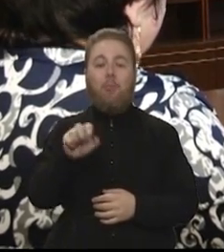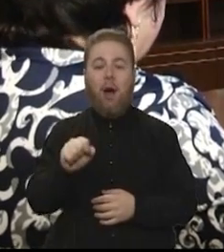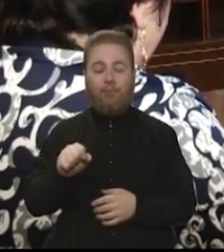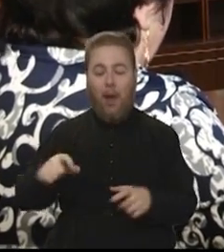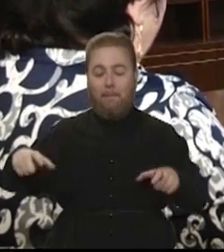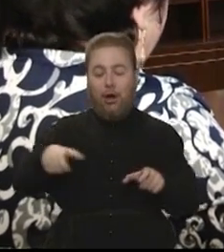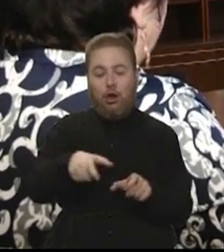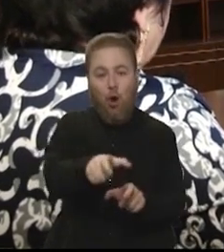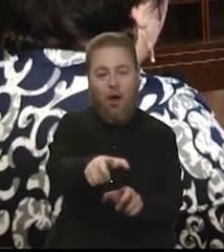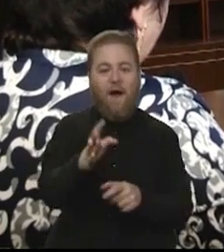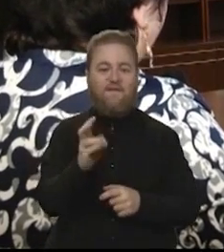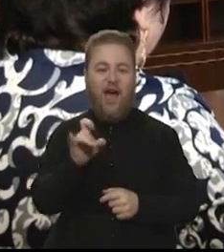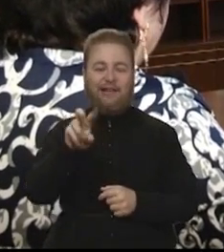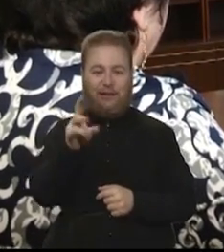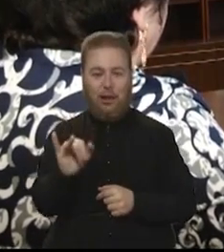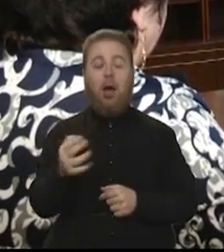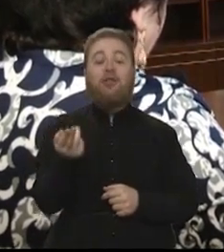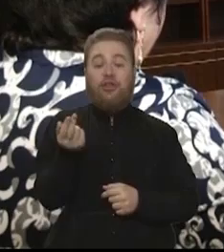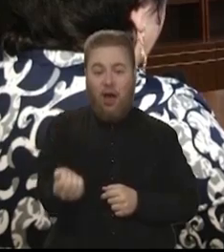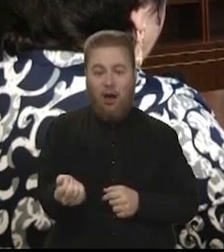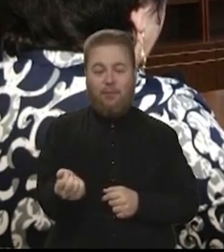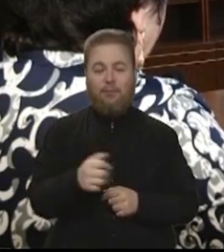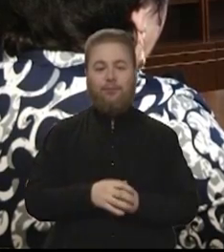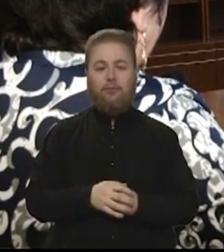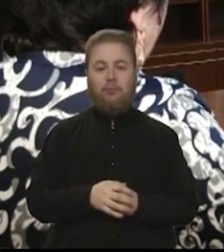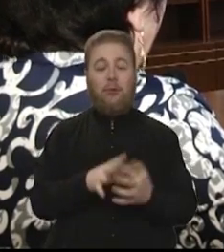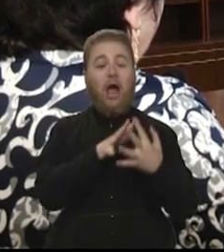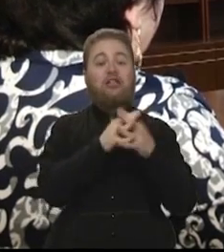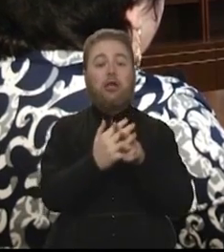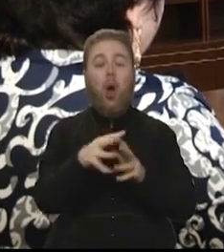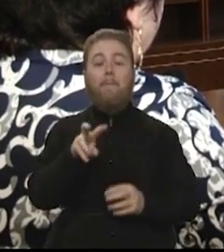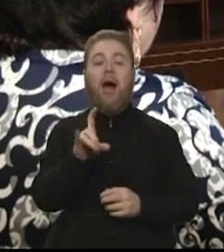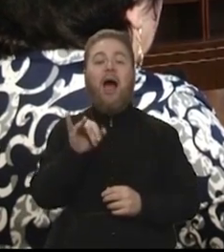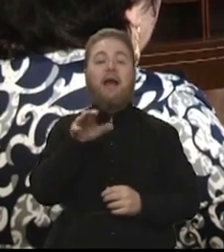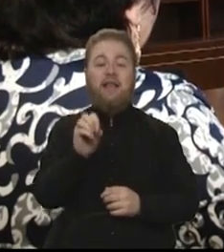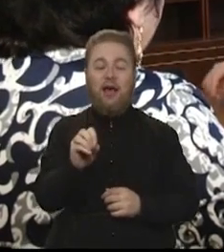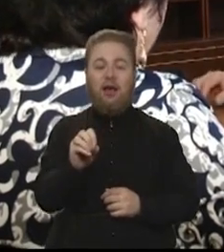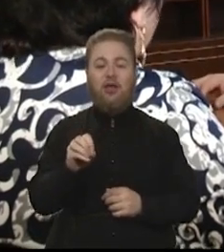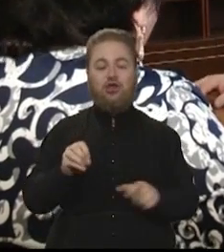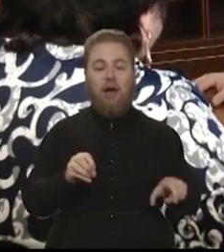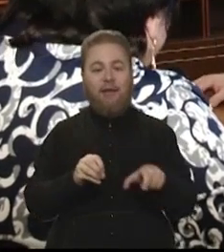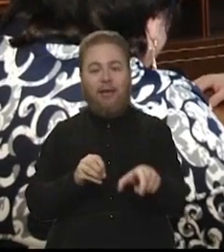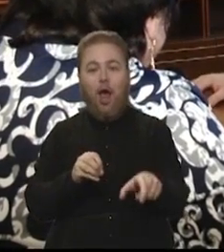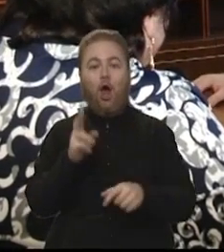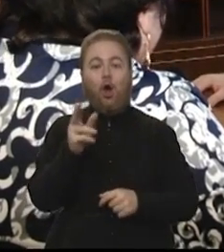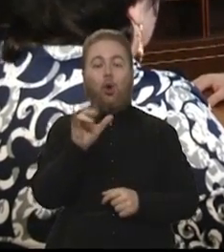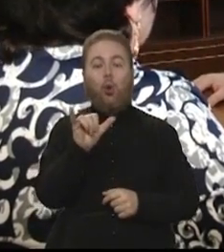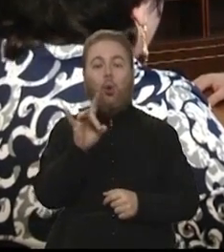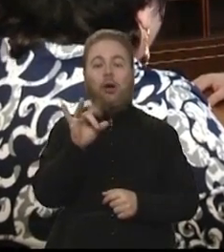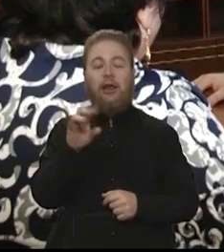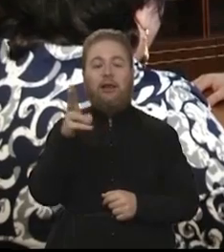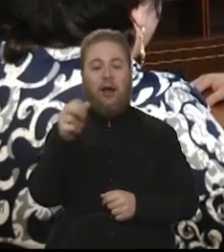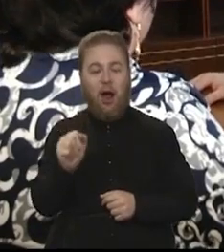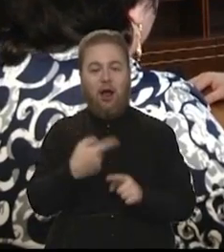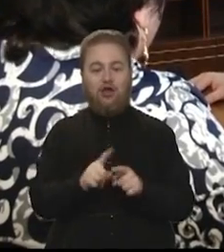так? Да, да. А село Макарье стоит на реке Куринка. На реке Куринка,